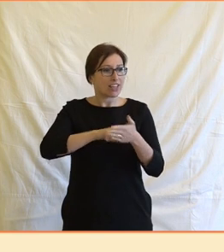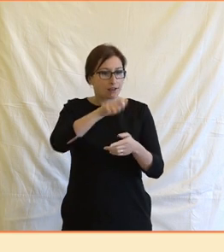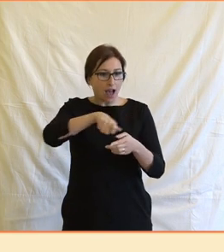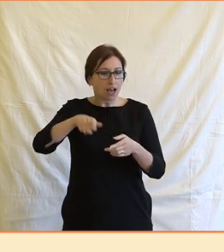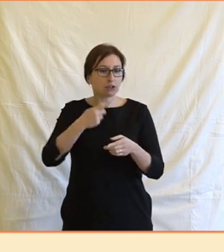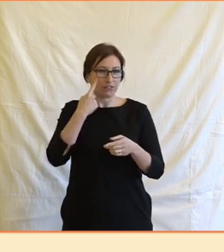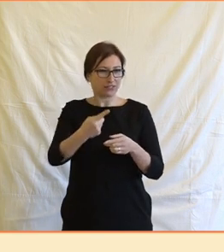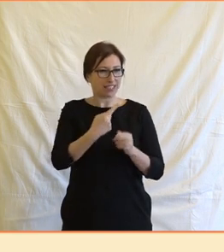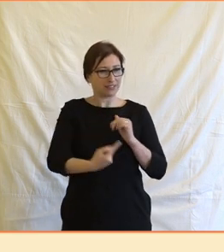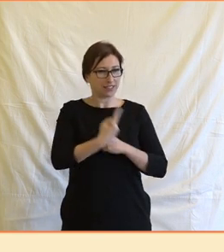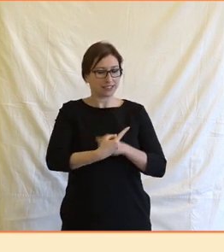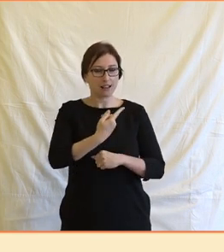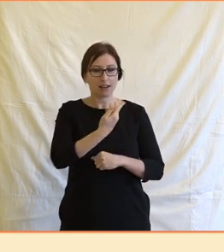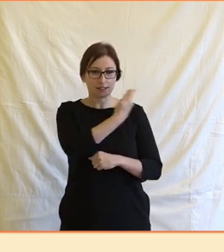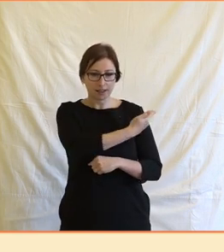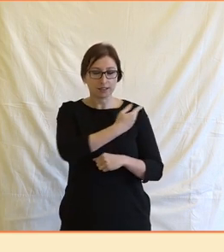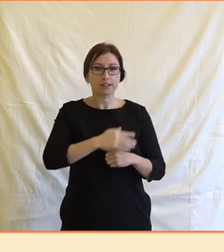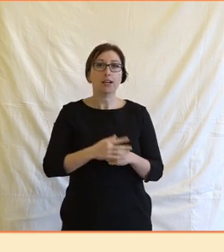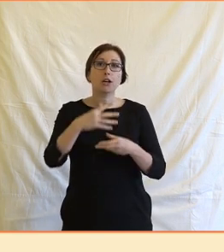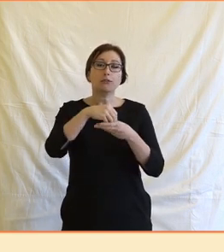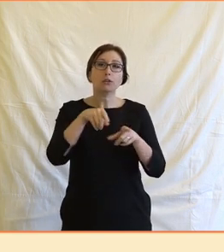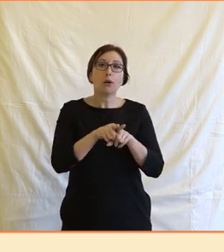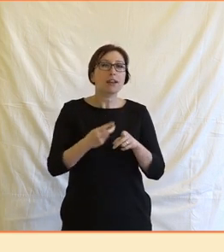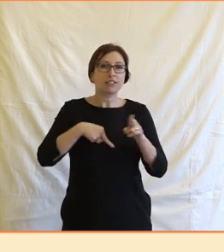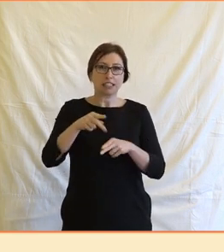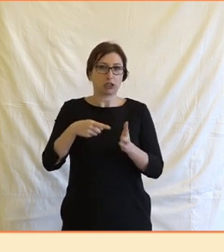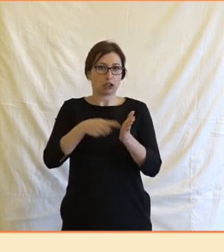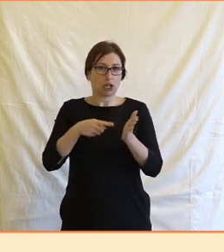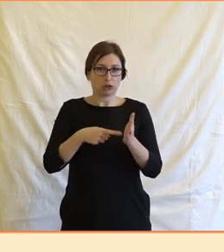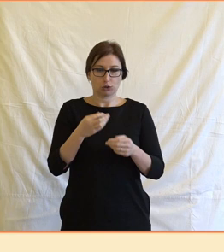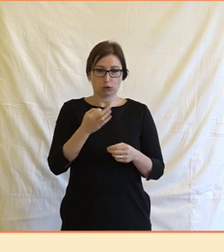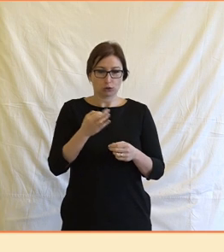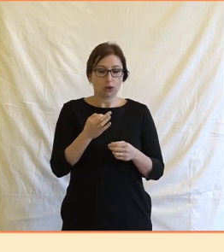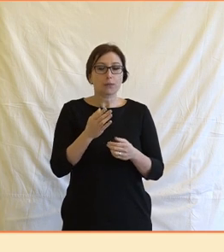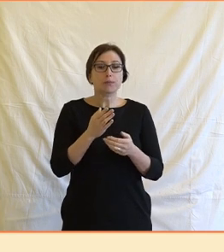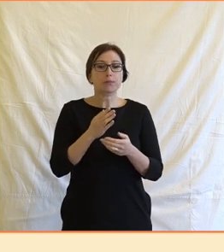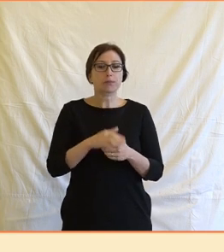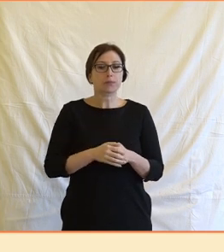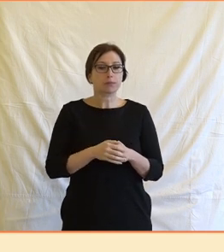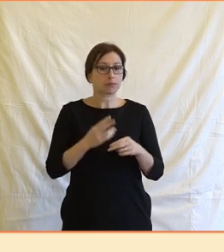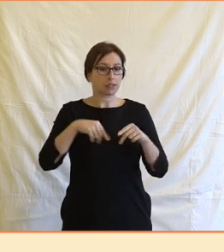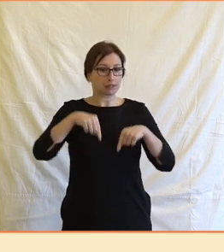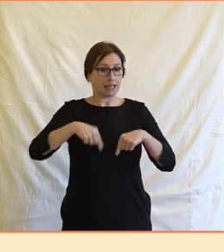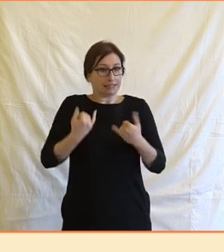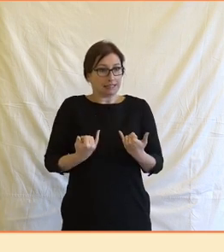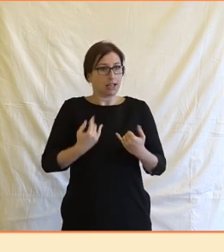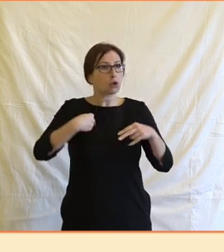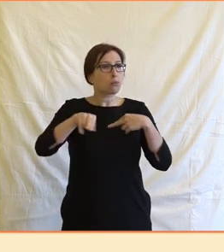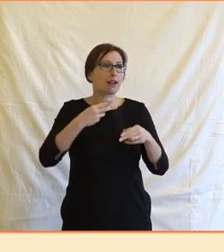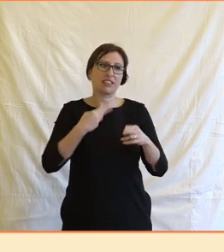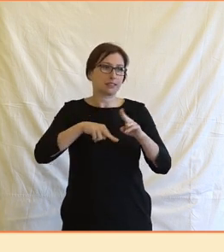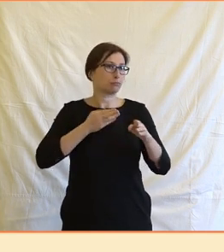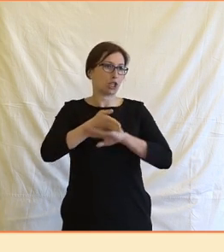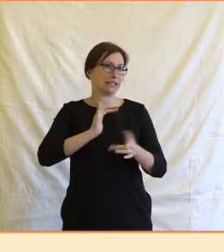a vidíte, že tím nejčastějším prostředkem dnešní komunikace je